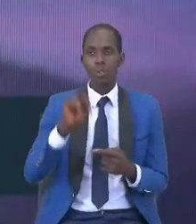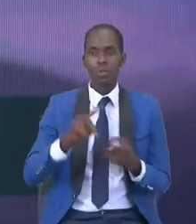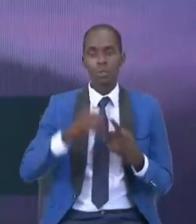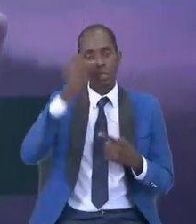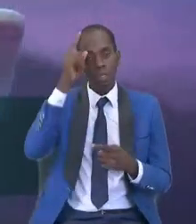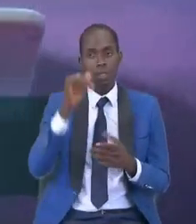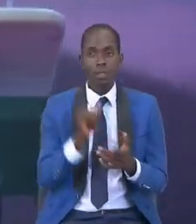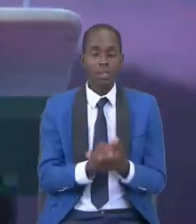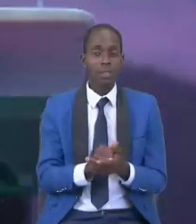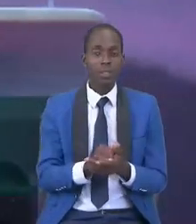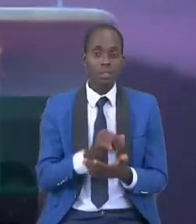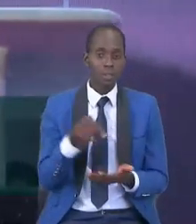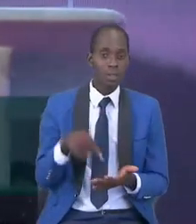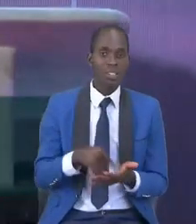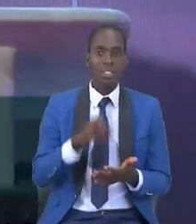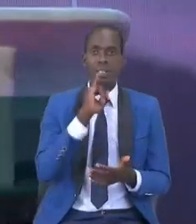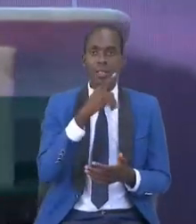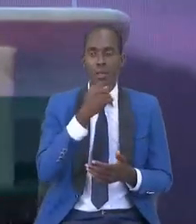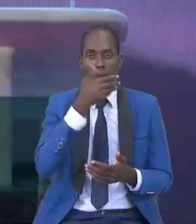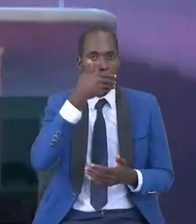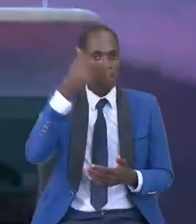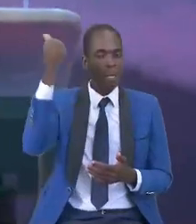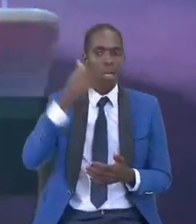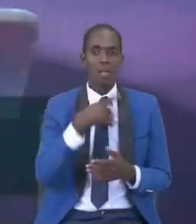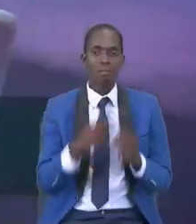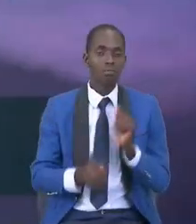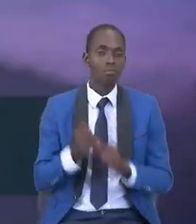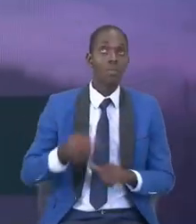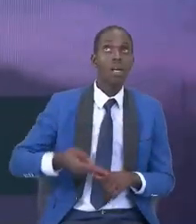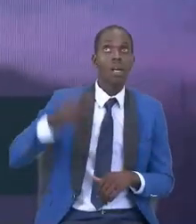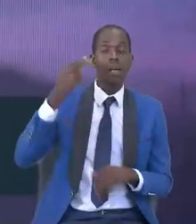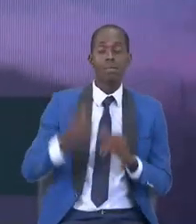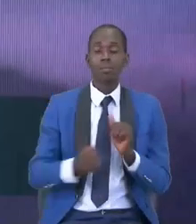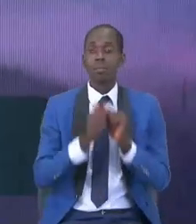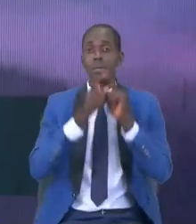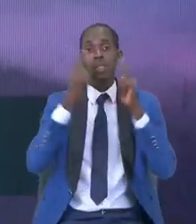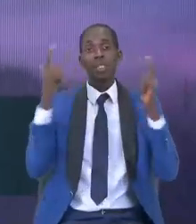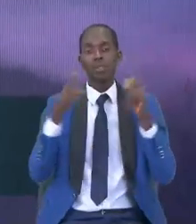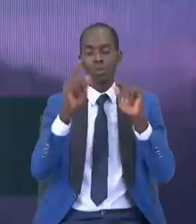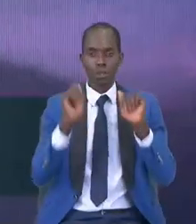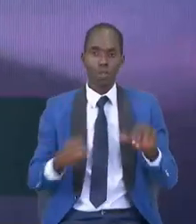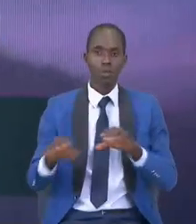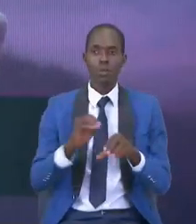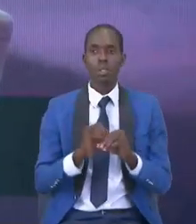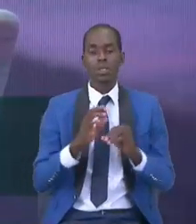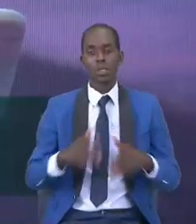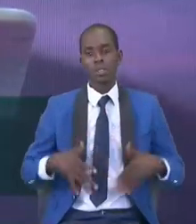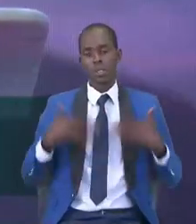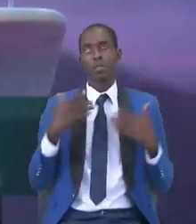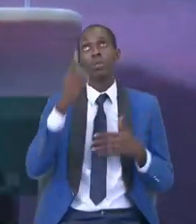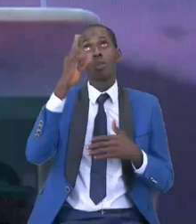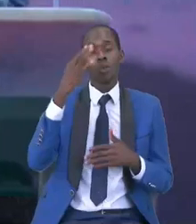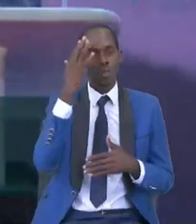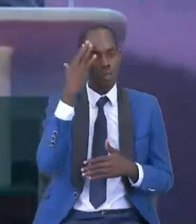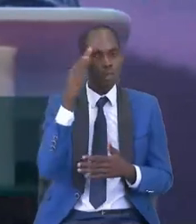devez comprendre que c'est le meilleur, le plus grand service que vous puissiez faire